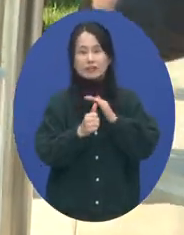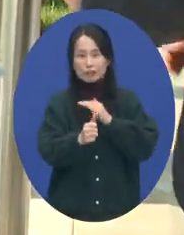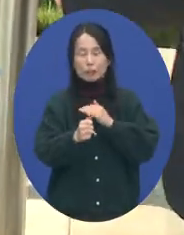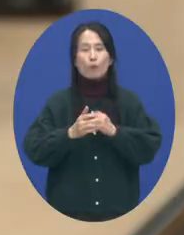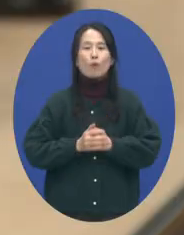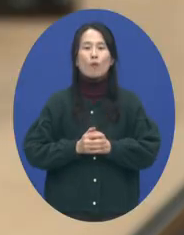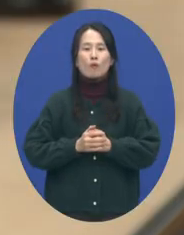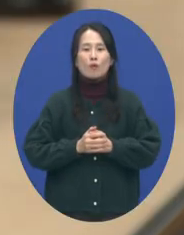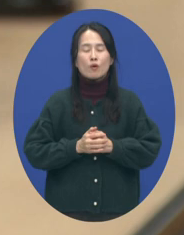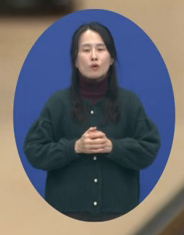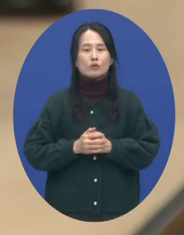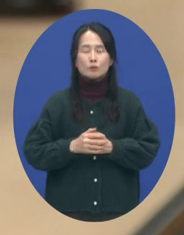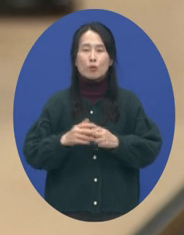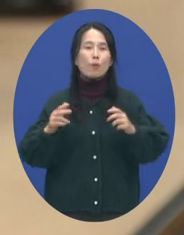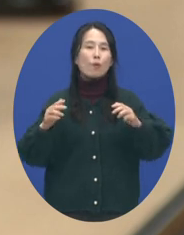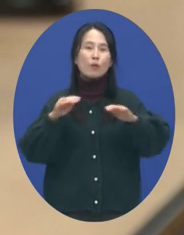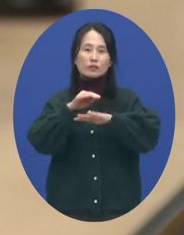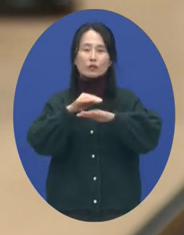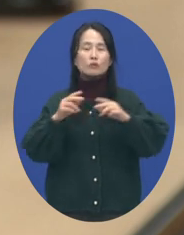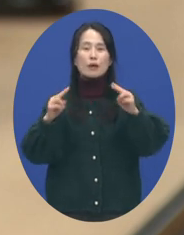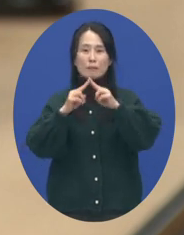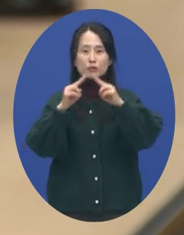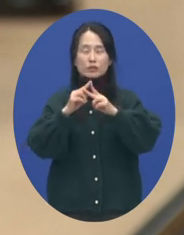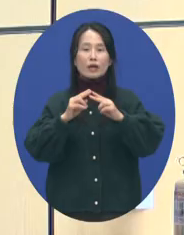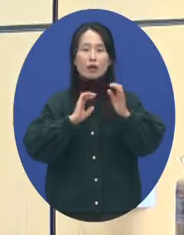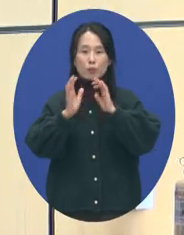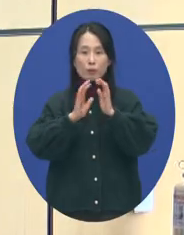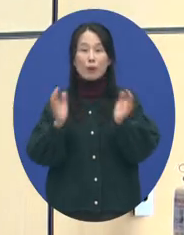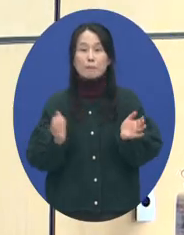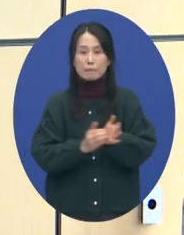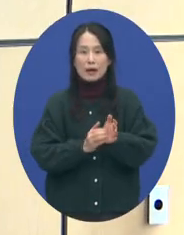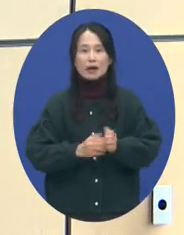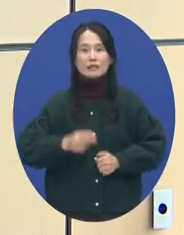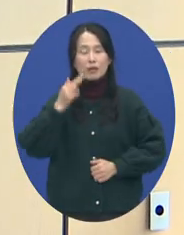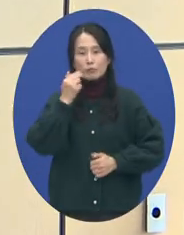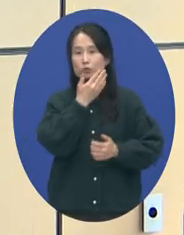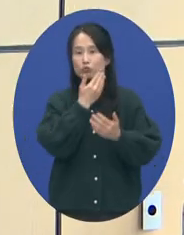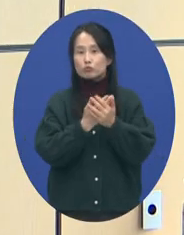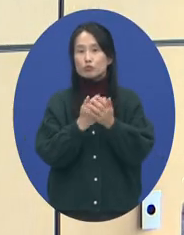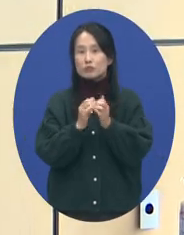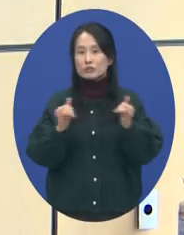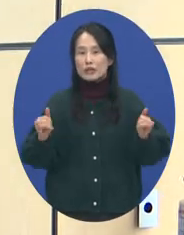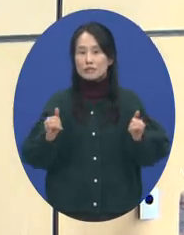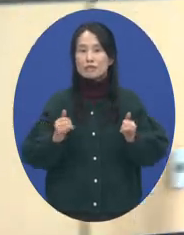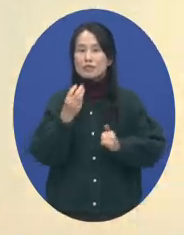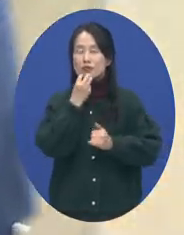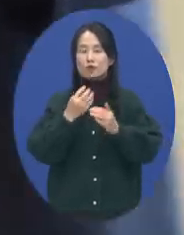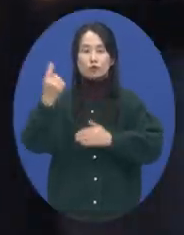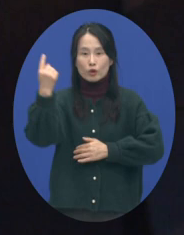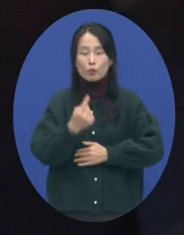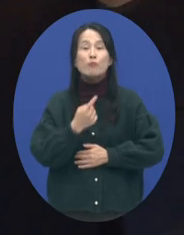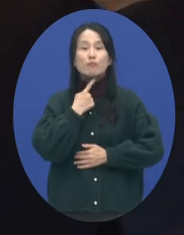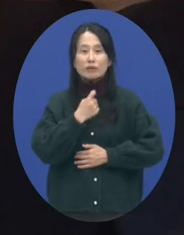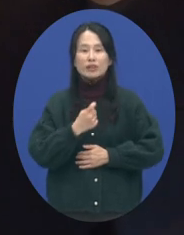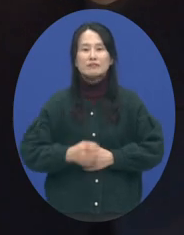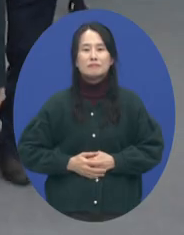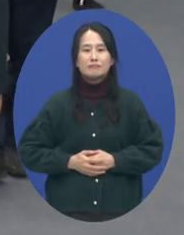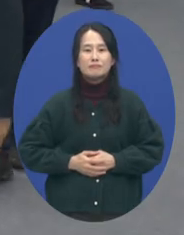주지사와 자동차, 반도체 등에서 협력을 논의했습니다. 미국의 주요 인사들이 경기도 문을 두드리기도